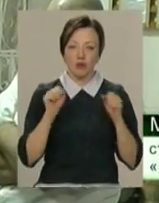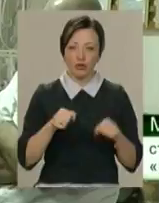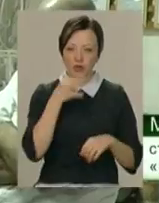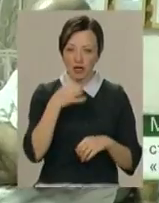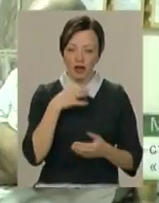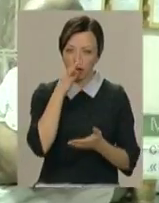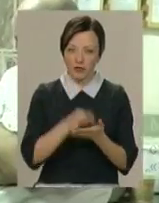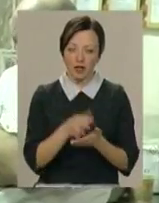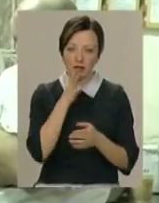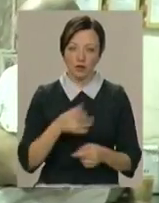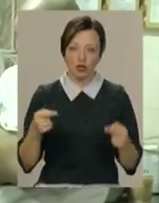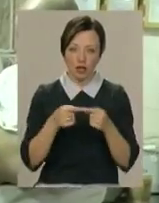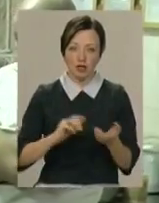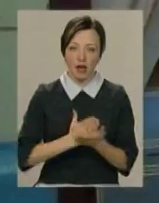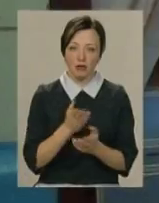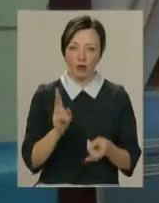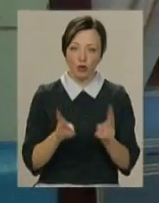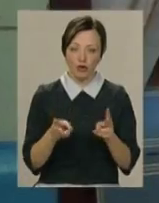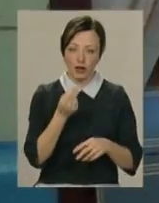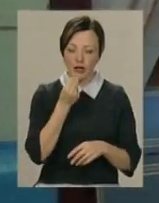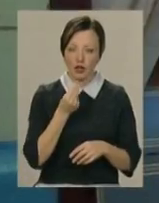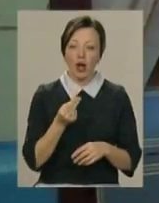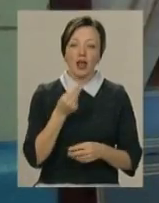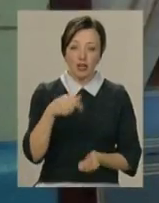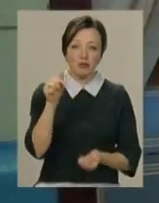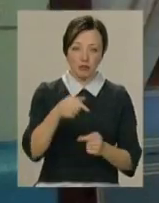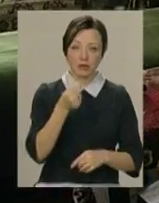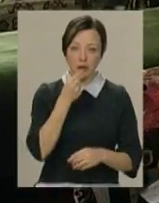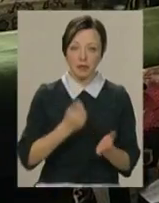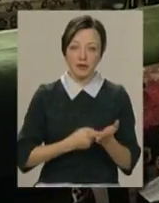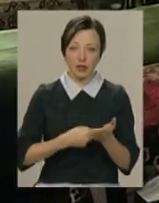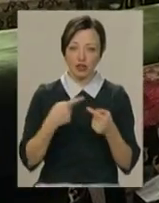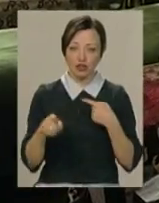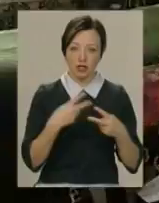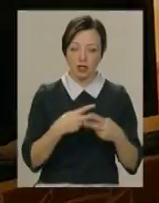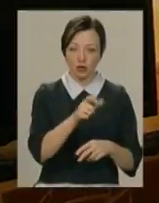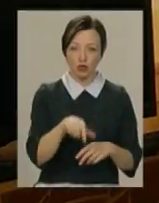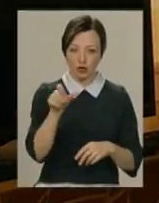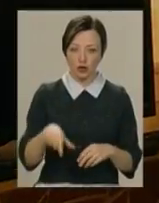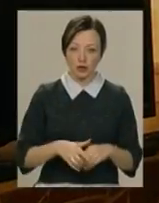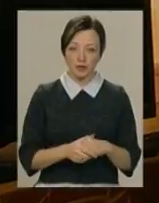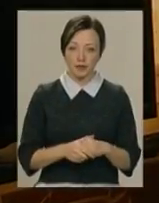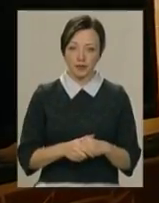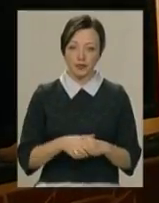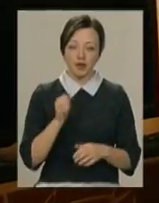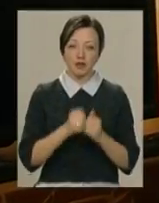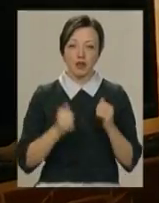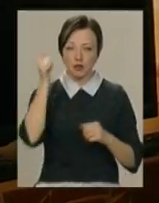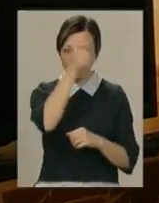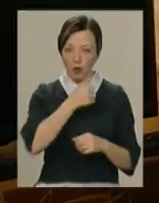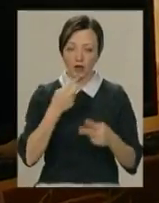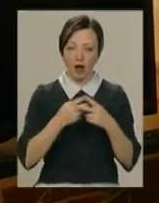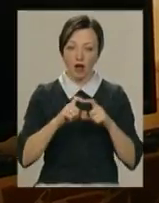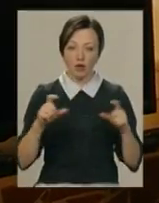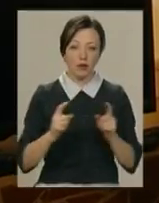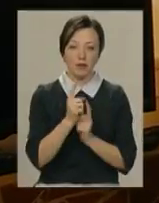за своєчасне і якісне приготування їжі. Що їжа придатна для споживання, підтверджують інші засуджені. З кожним годом колонія міняється, міняється